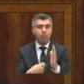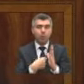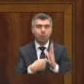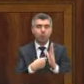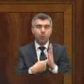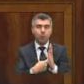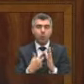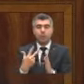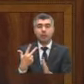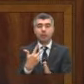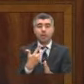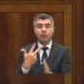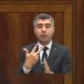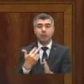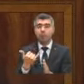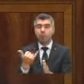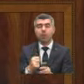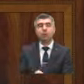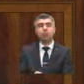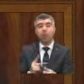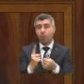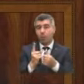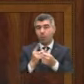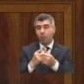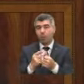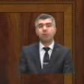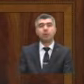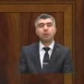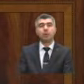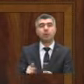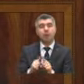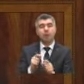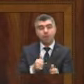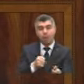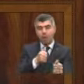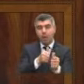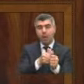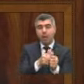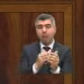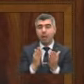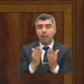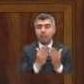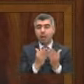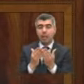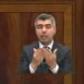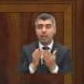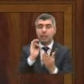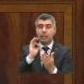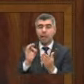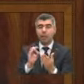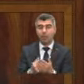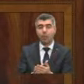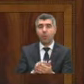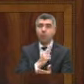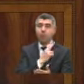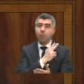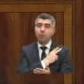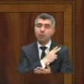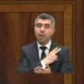ثلاث خدمات أساسية تتمثل في خدمة المواكبة التربوية البيداغوجية التي يقدمها